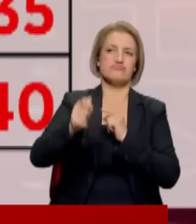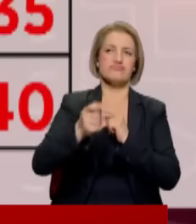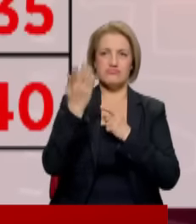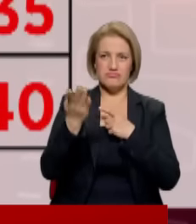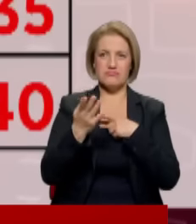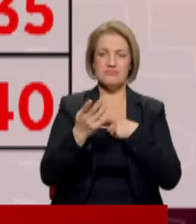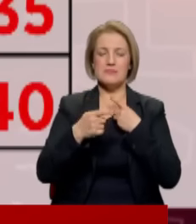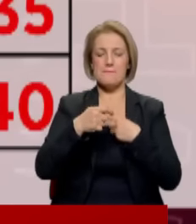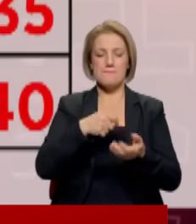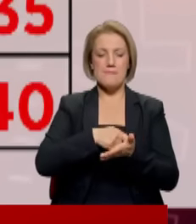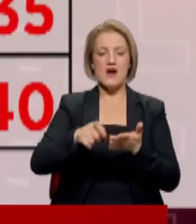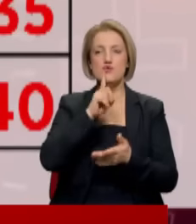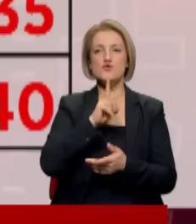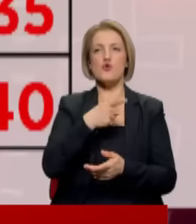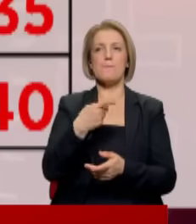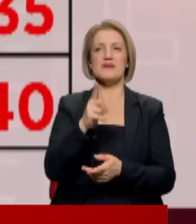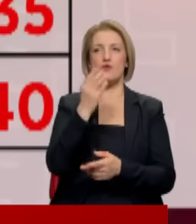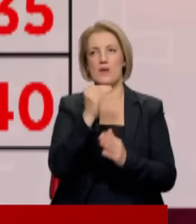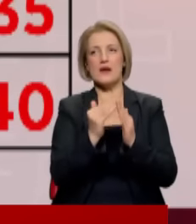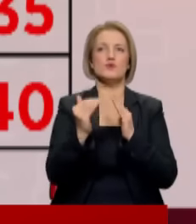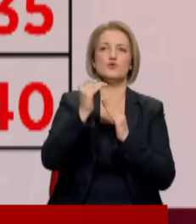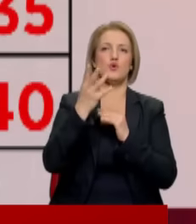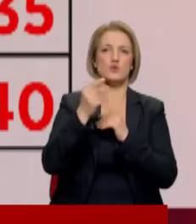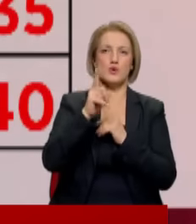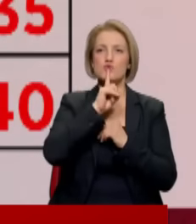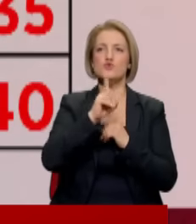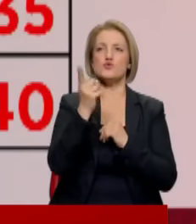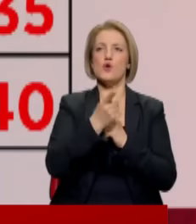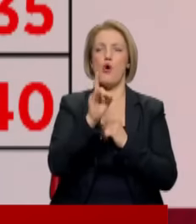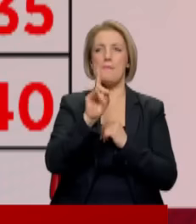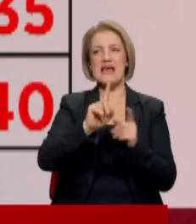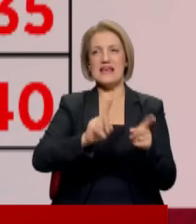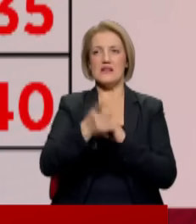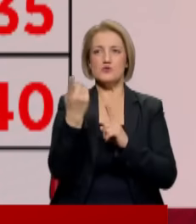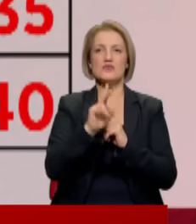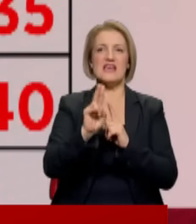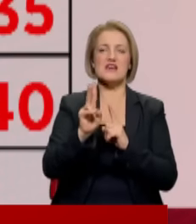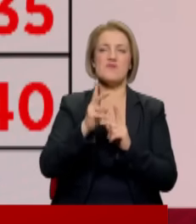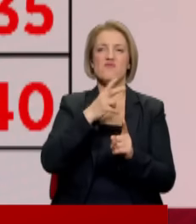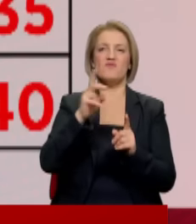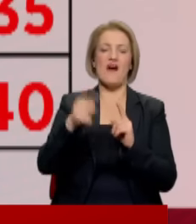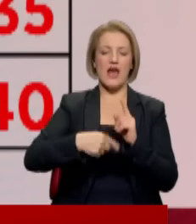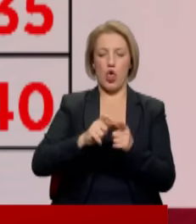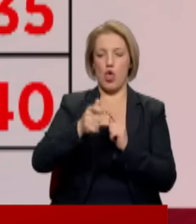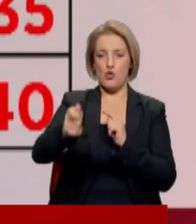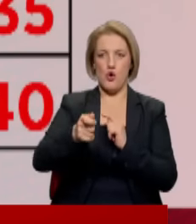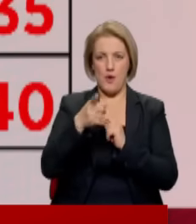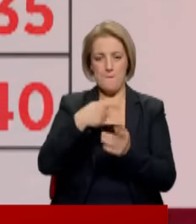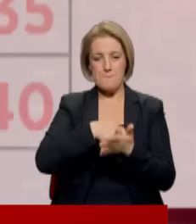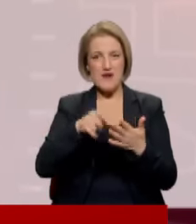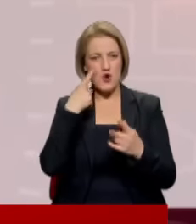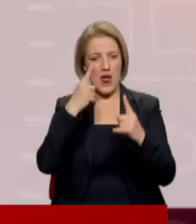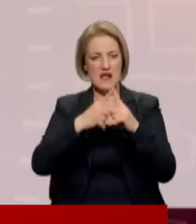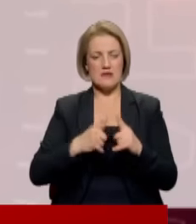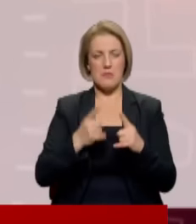tabloda brüt maaşı 11.000 liraya ulaşan bir üst vergi dilimine geçiyor % 115 yerine % 120 vergi ödüyor maaşa göre bu oran % 40'a